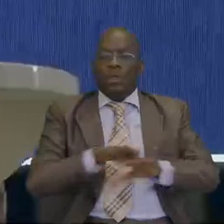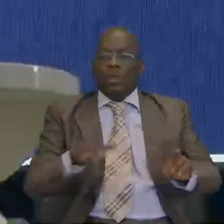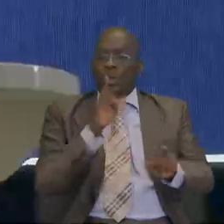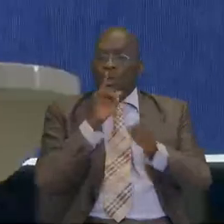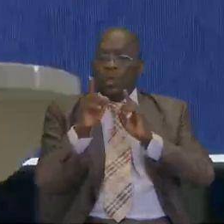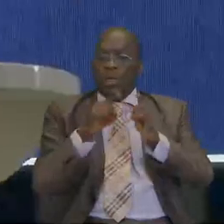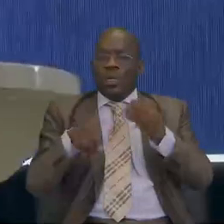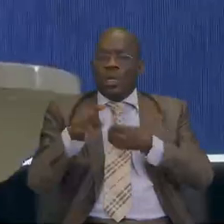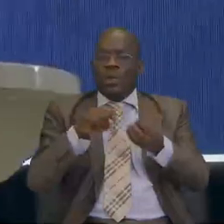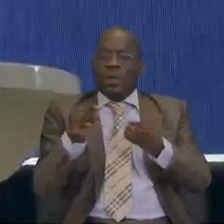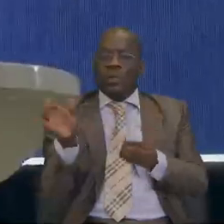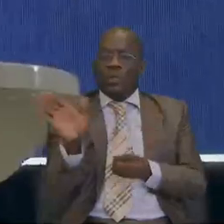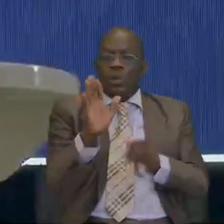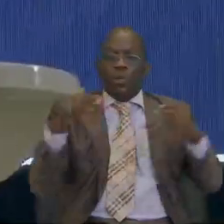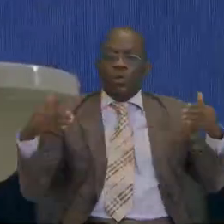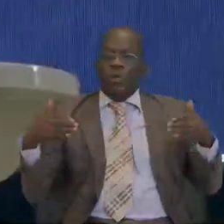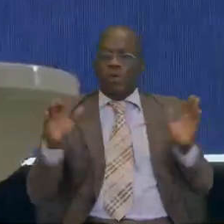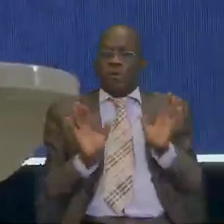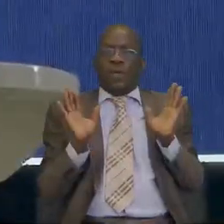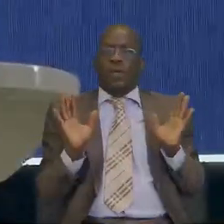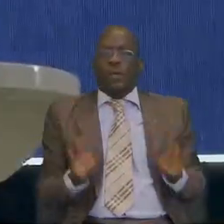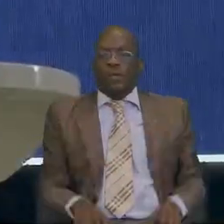Ne parle pas de tes craintes.